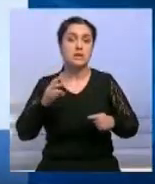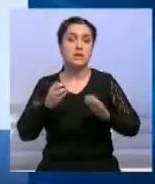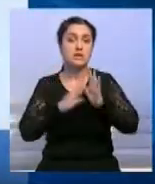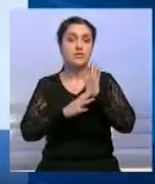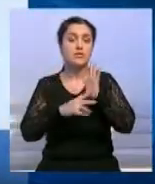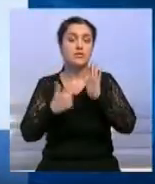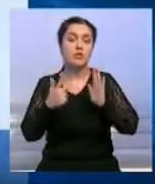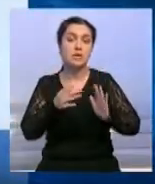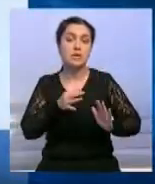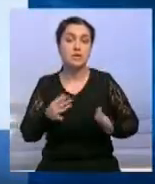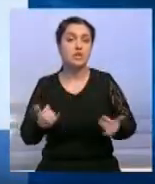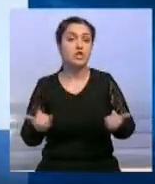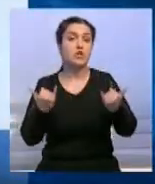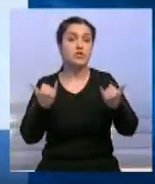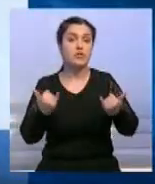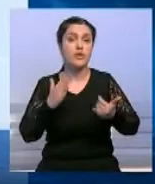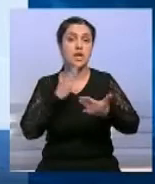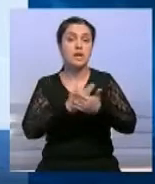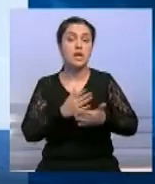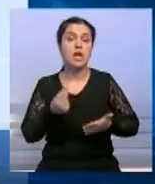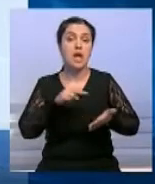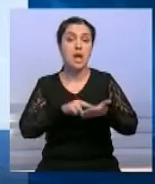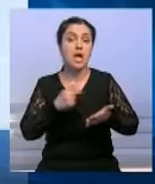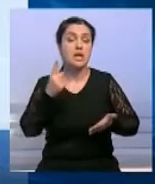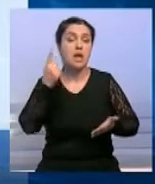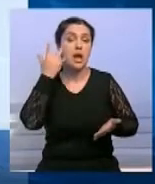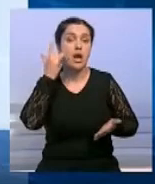тенге и 93 тиена сегодня стоит 1